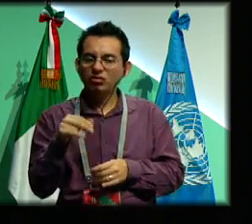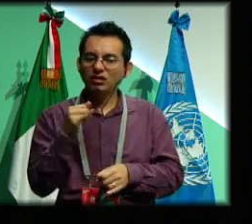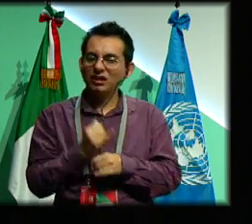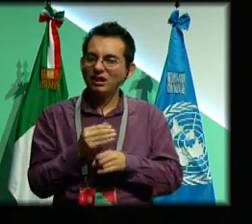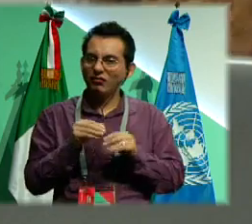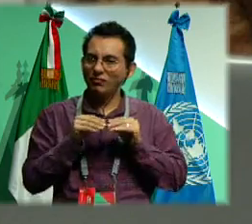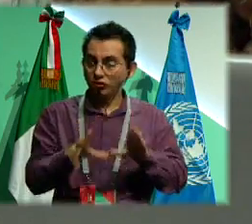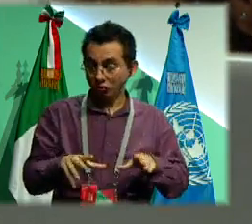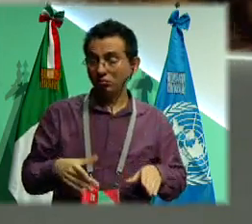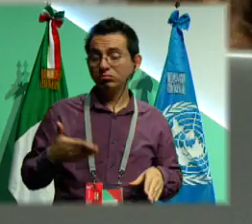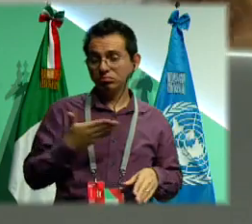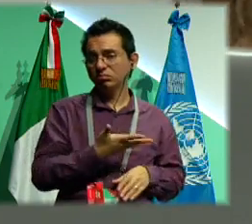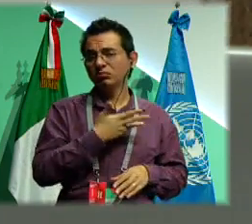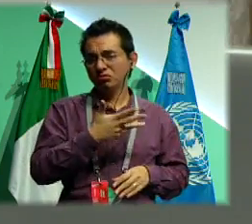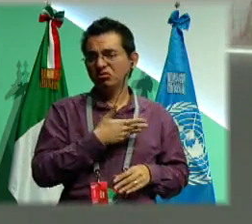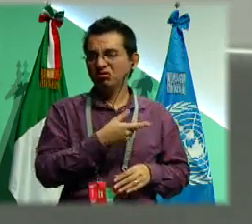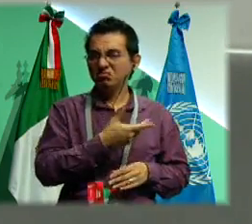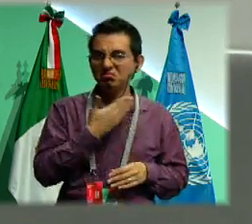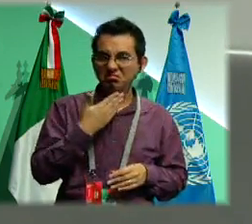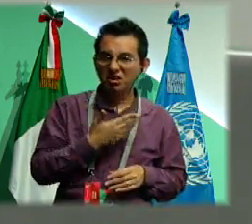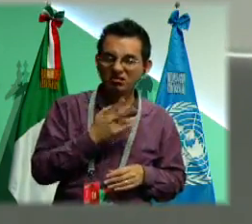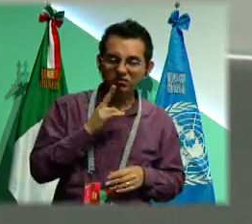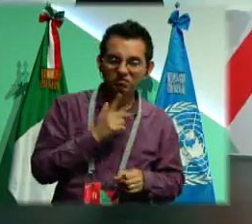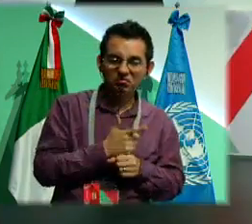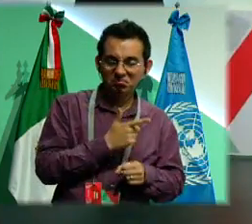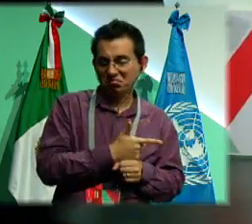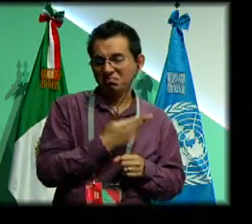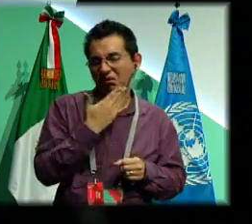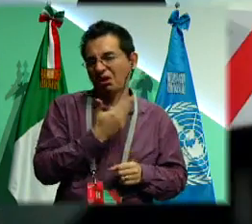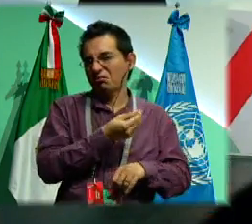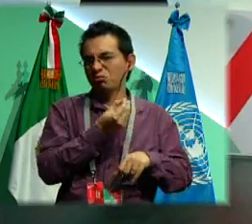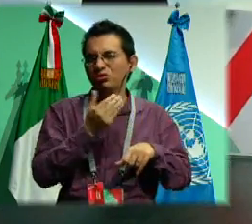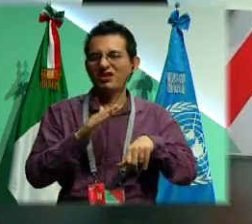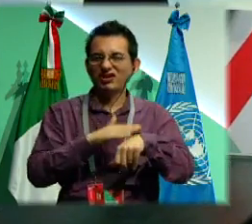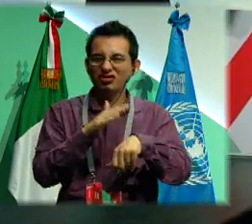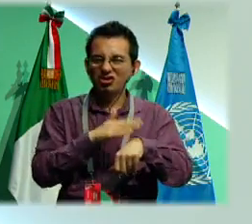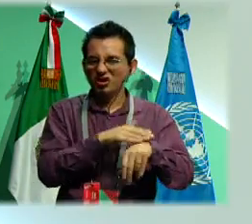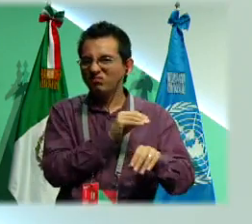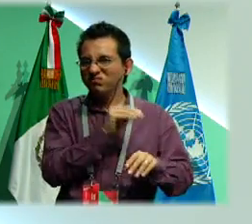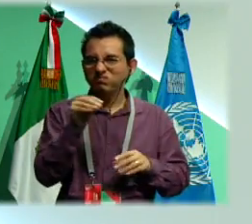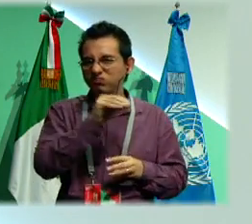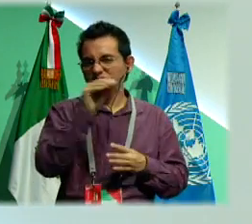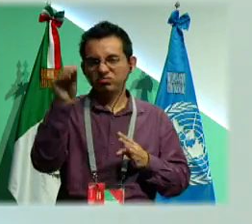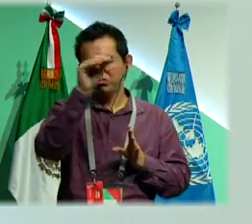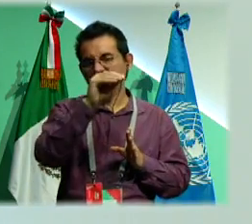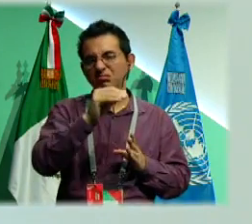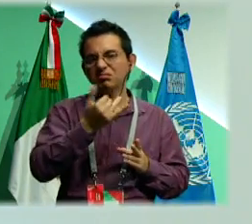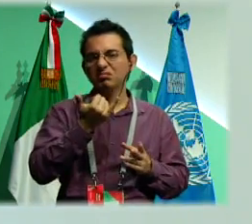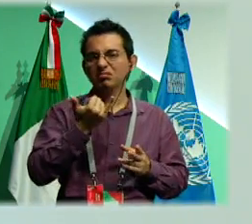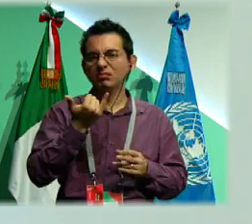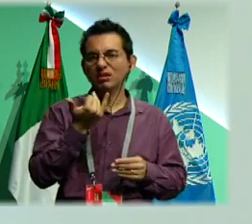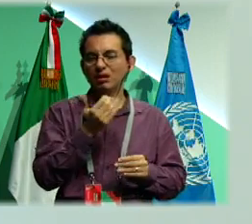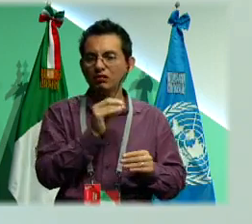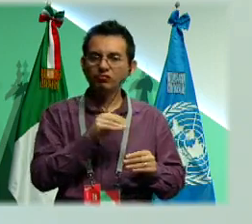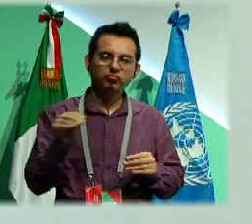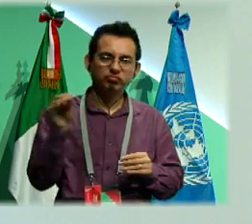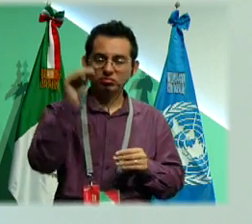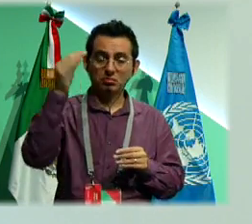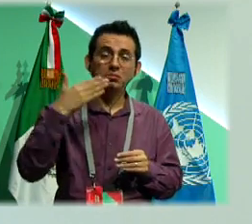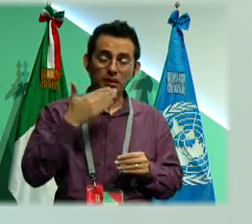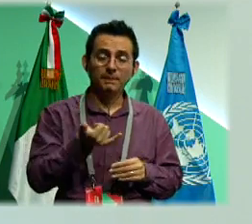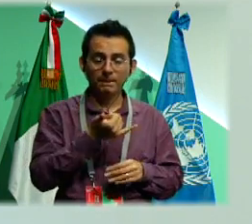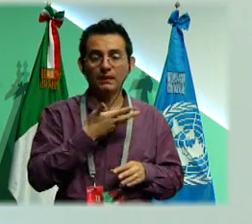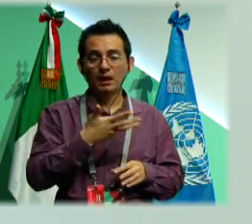Et elle a un grand nombre de diplômes, notamment de l'Université de Queen Mary